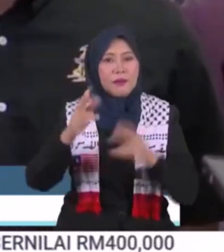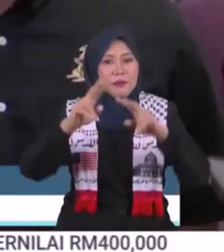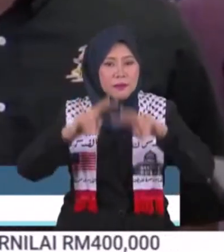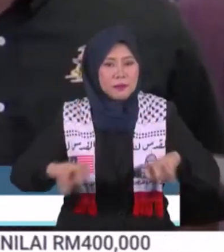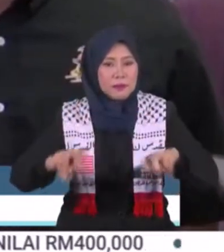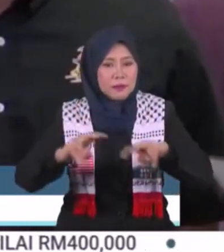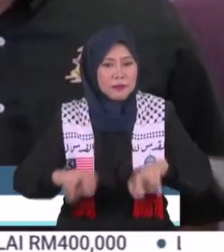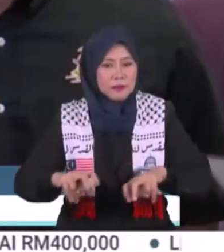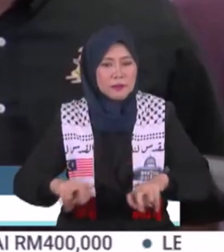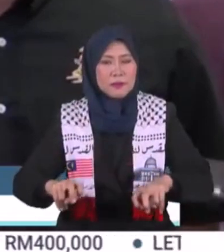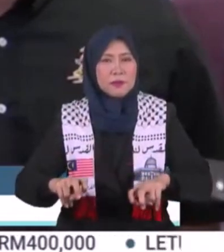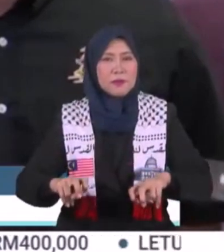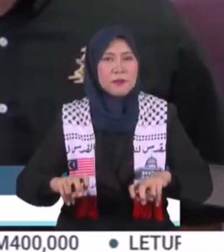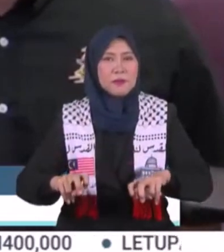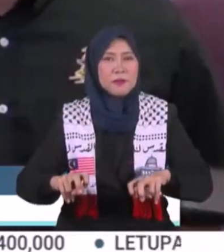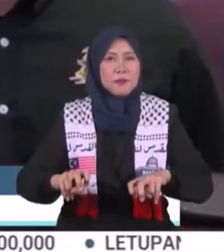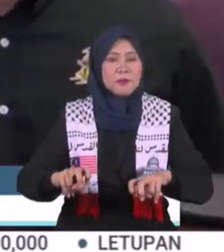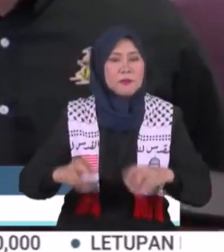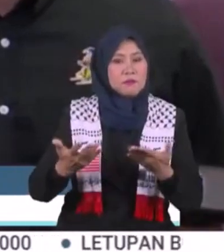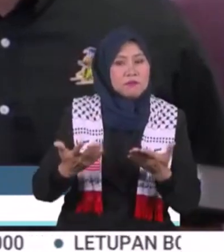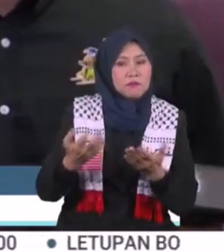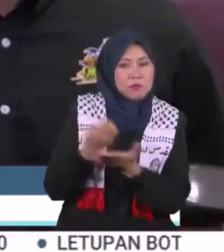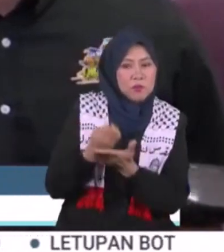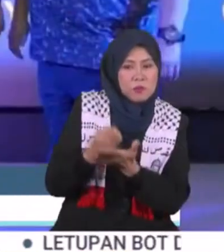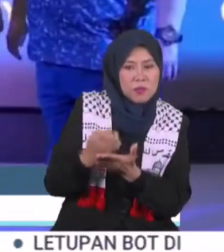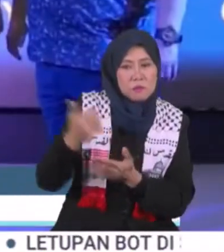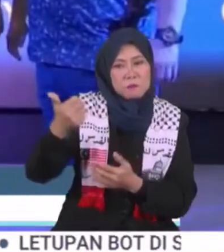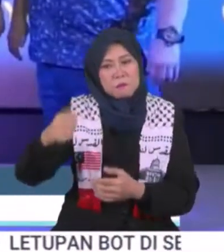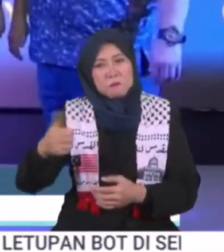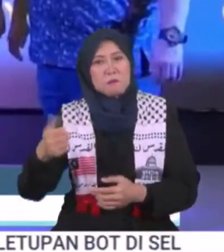ke, daripada keberkesanan sudut ekonominya nanti.